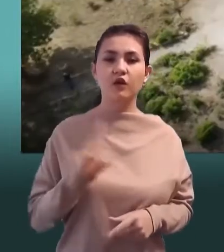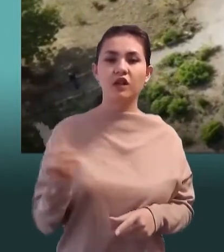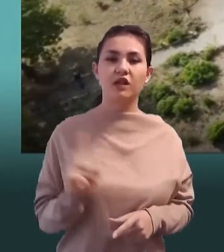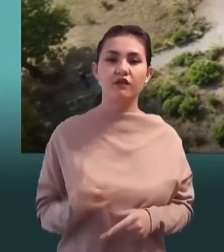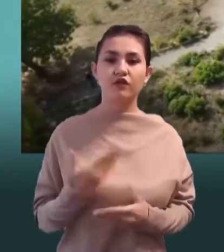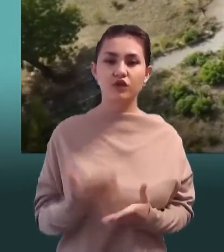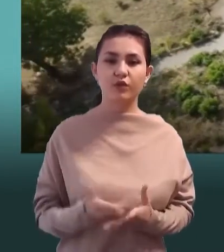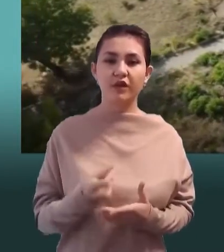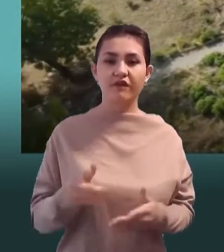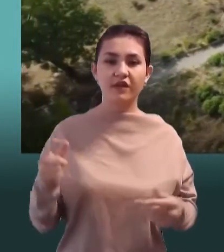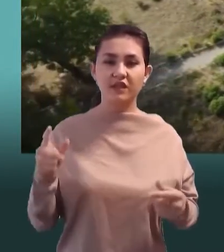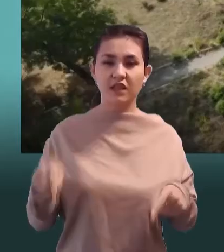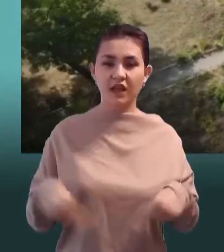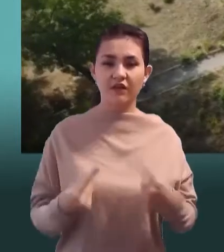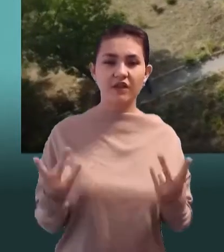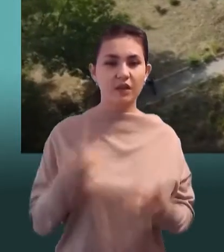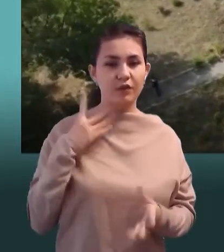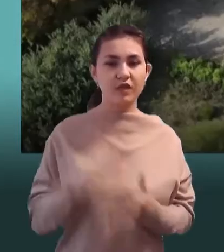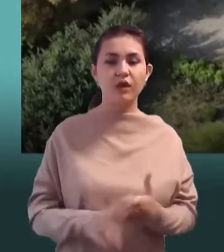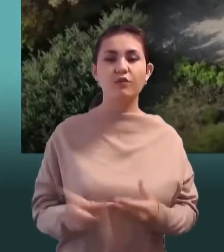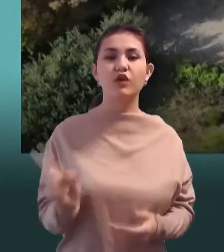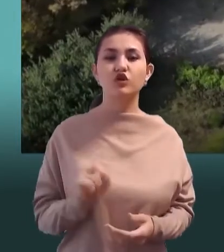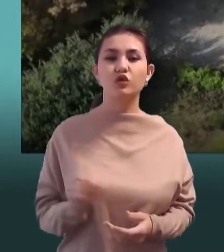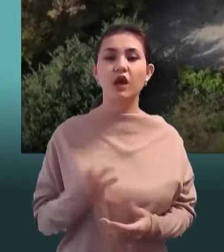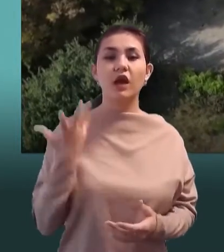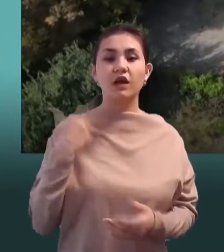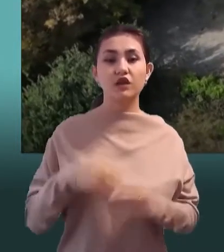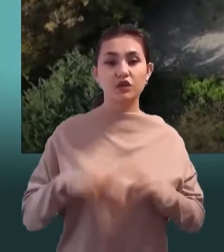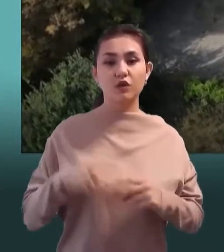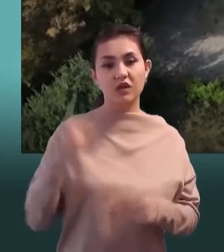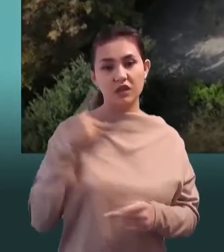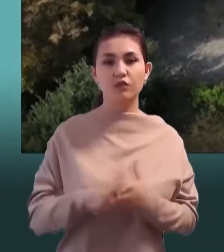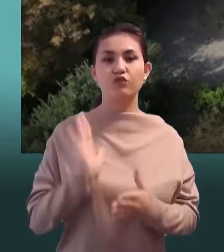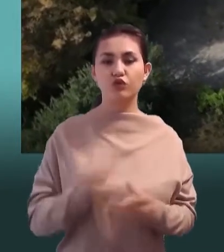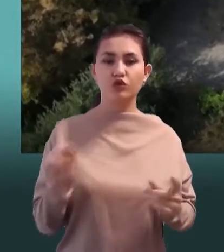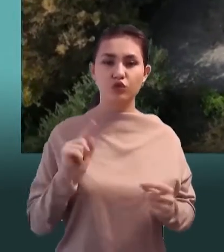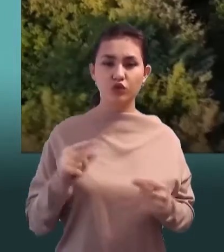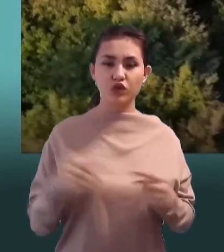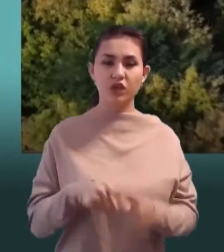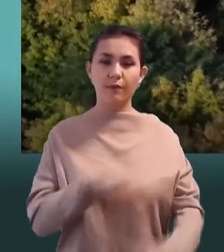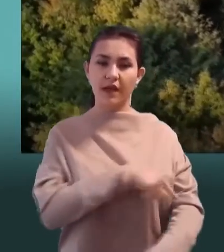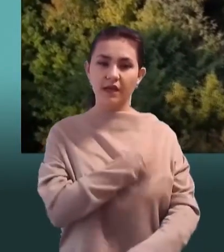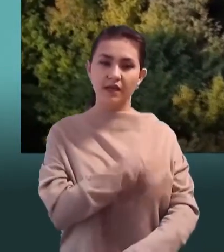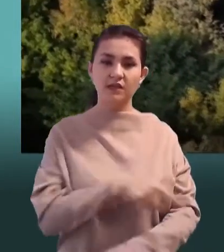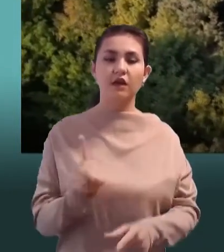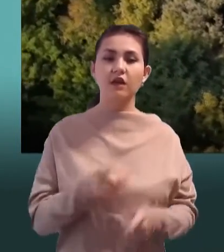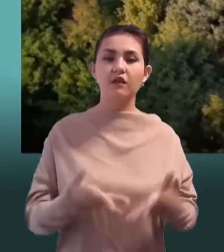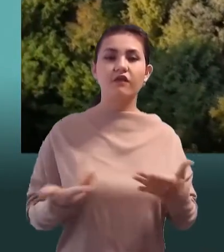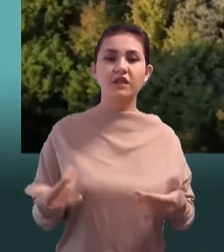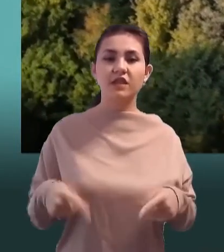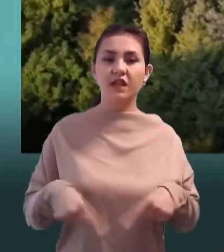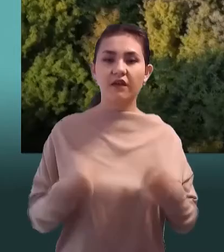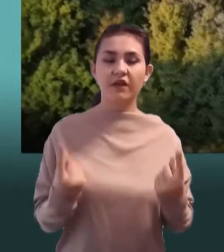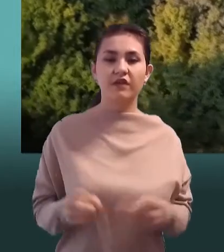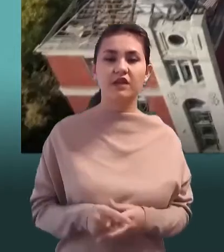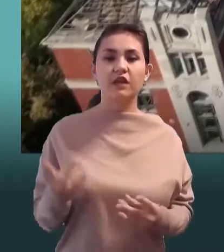ее восстанавливать, надо понимать под что. То есть, когда ее строили, они знали, что там будет больница. Точно так же для того, чтобы ее восстанавливать, надо понимать, что там